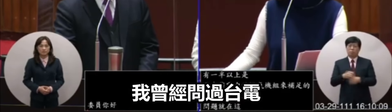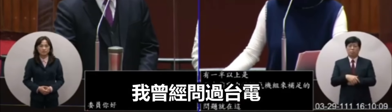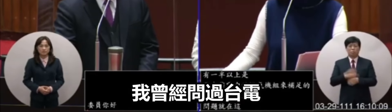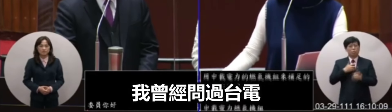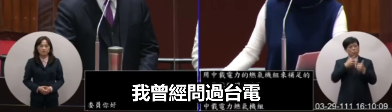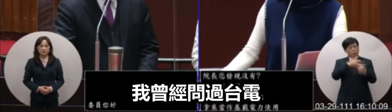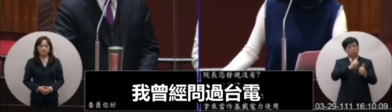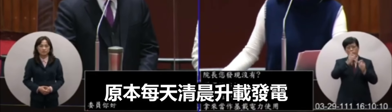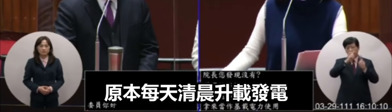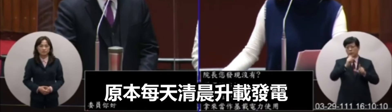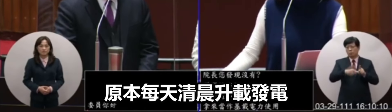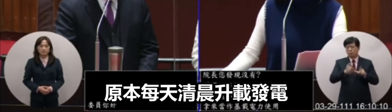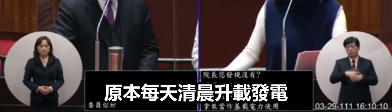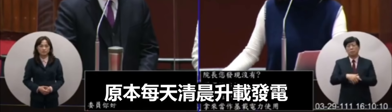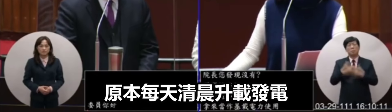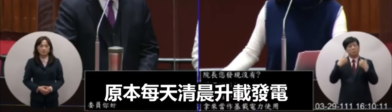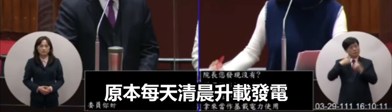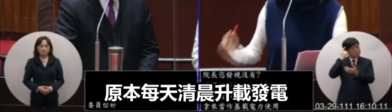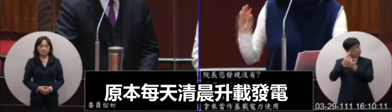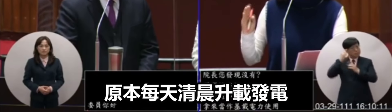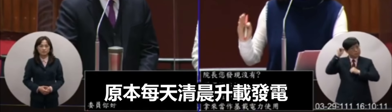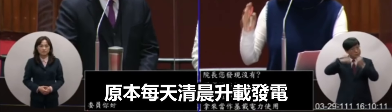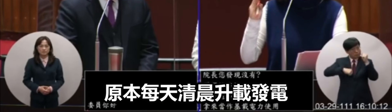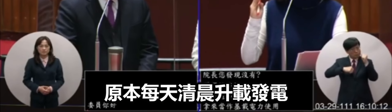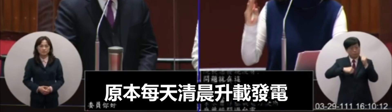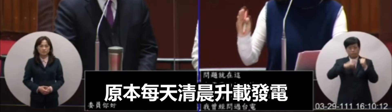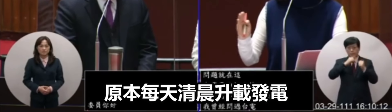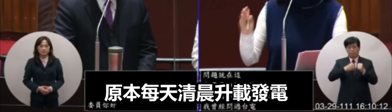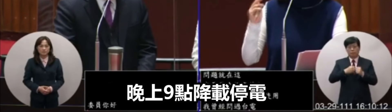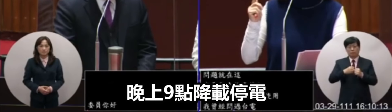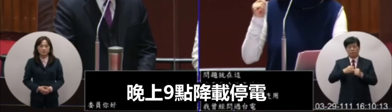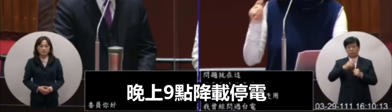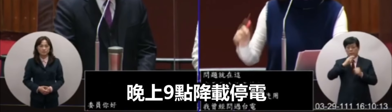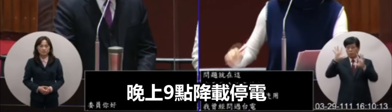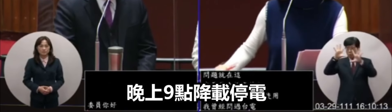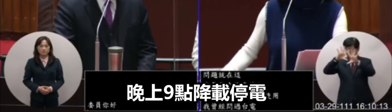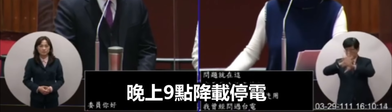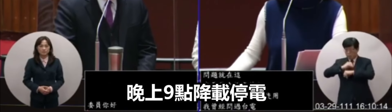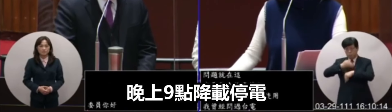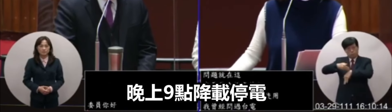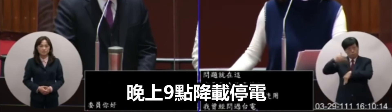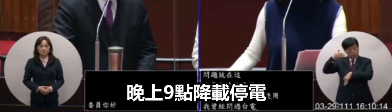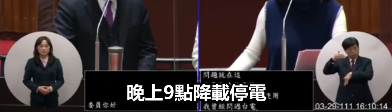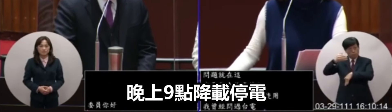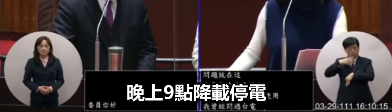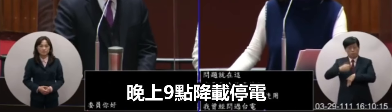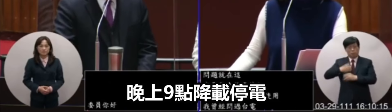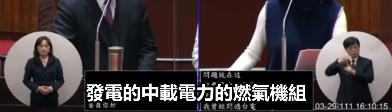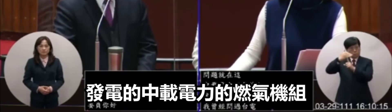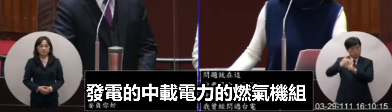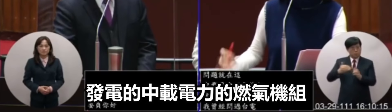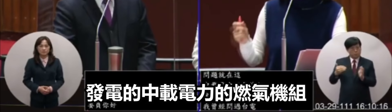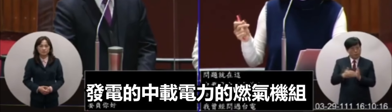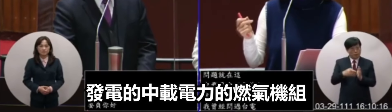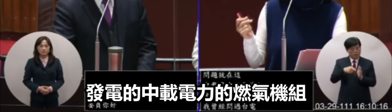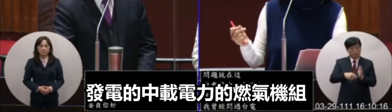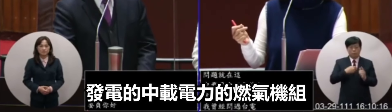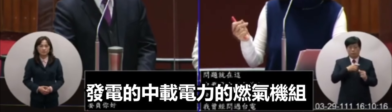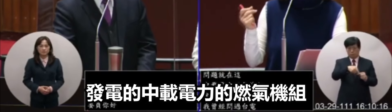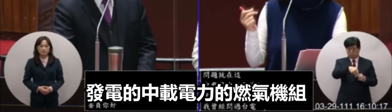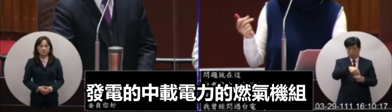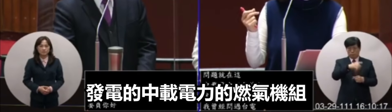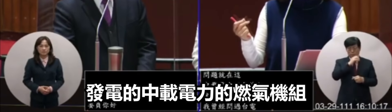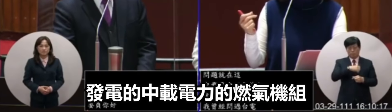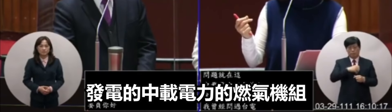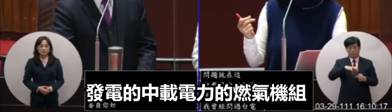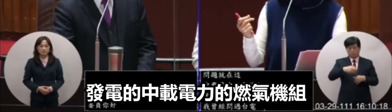问过台电，原本每天清晨深载发电，晚上9点降载停电发电的中载电